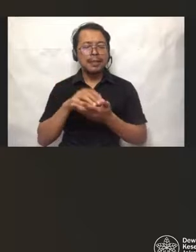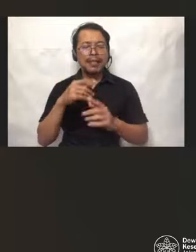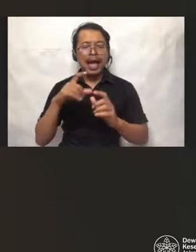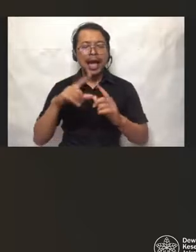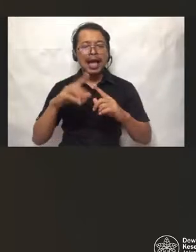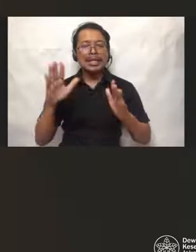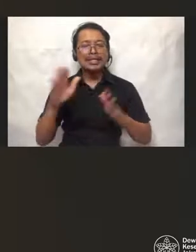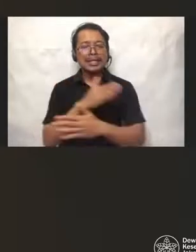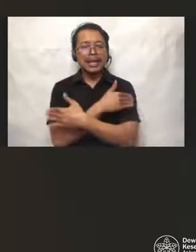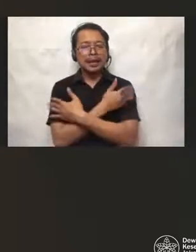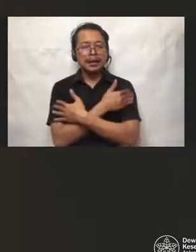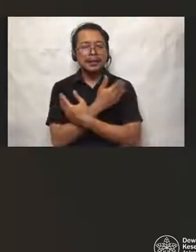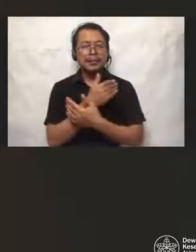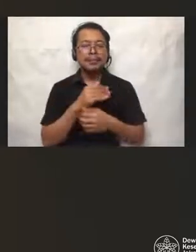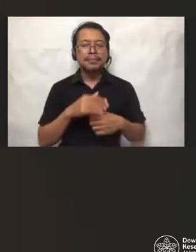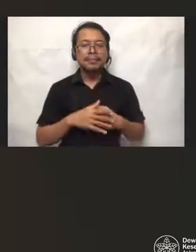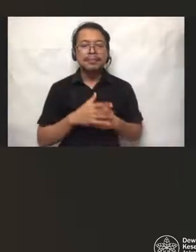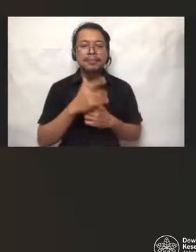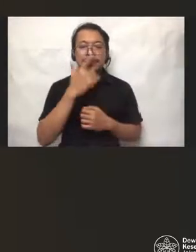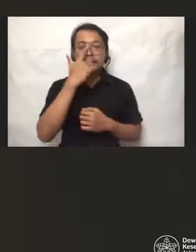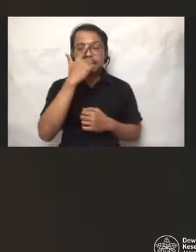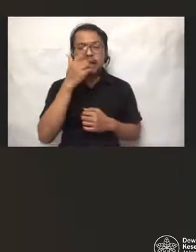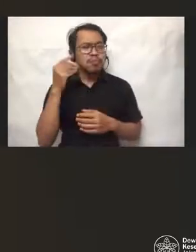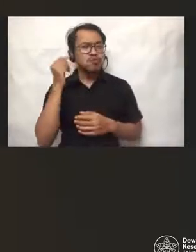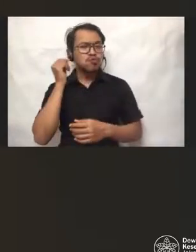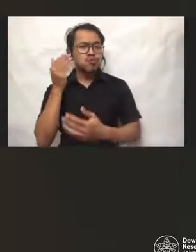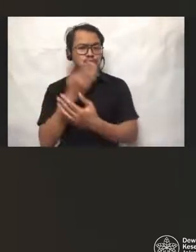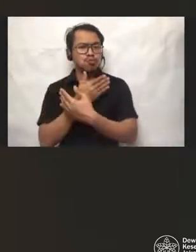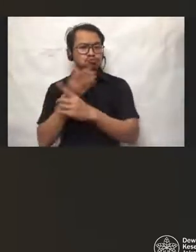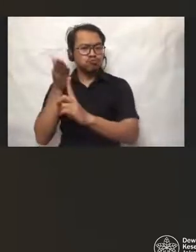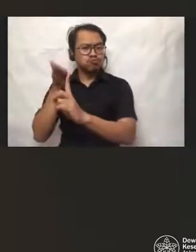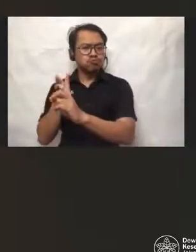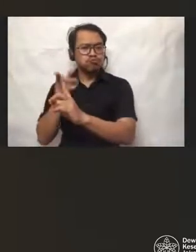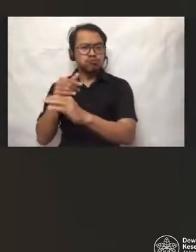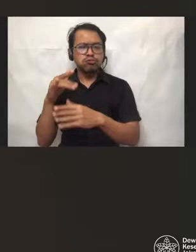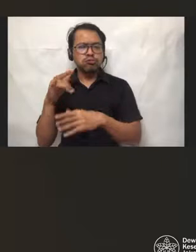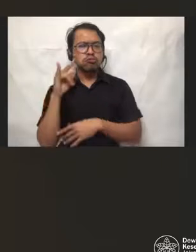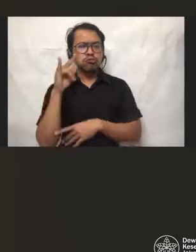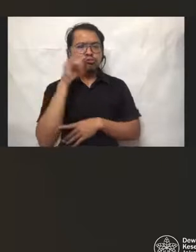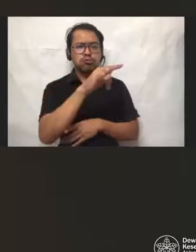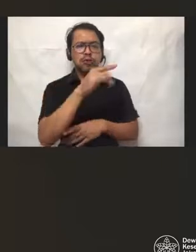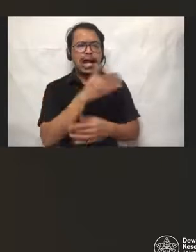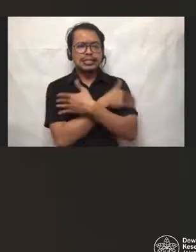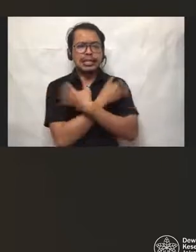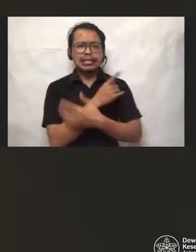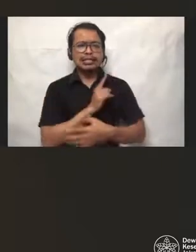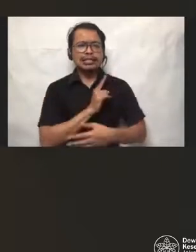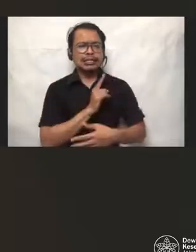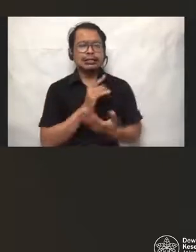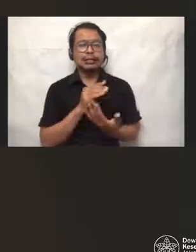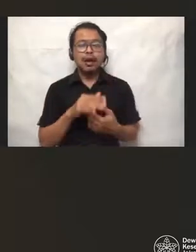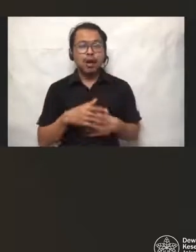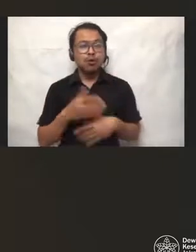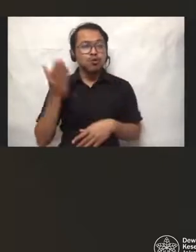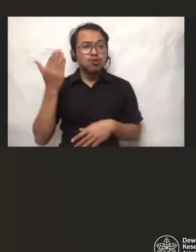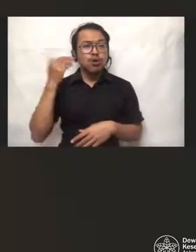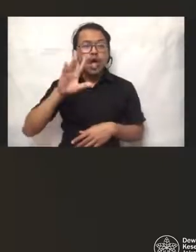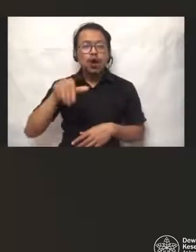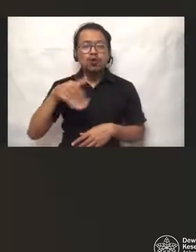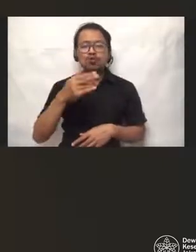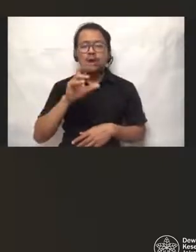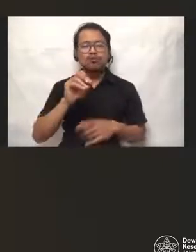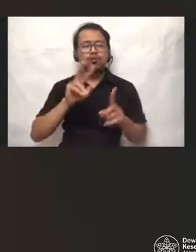dari Jakarta ke lokasi debat itu sendirian saja. Juga ketika ia terbang ke Afghanistan tahun 2012